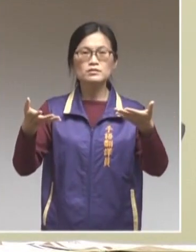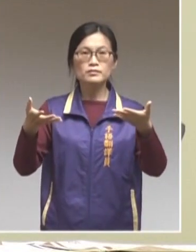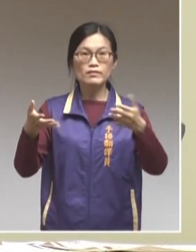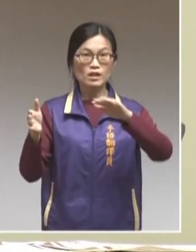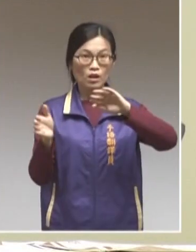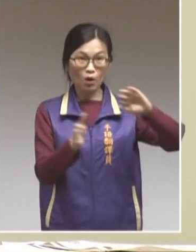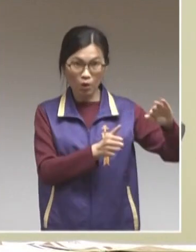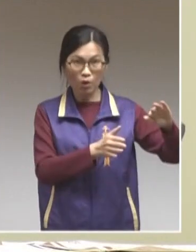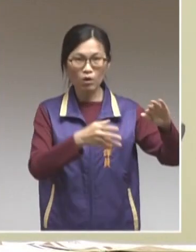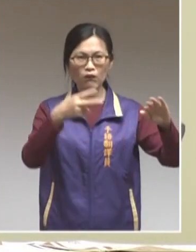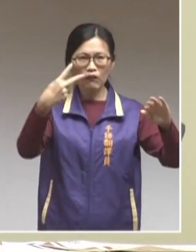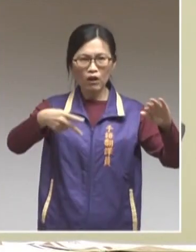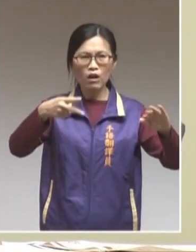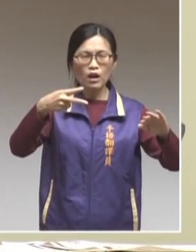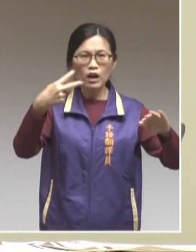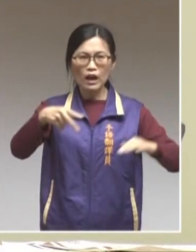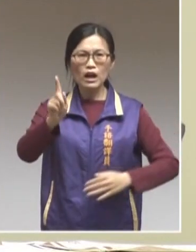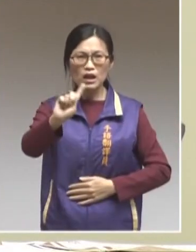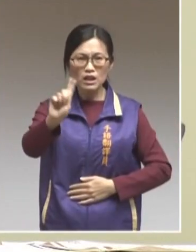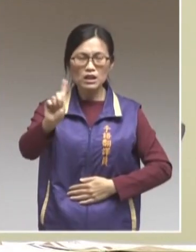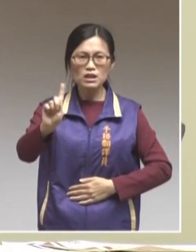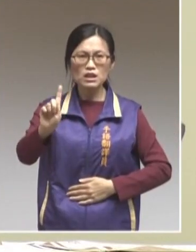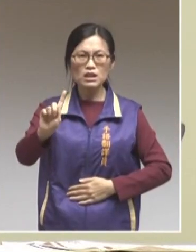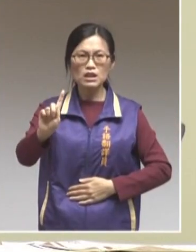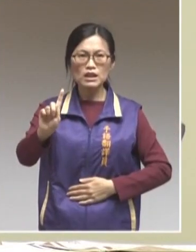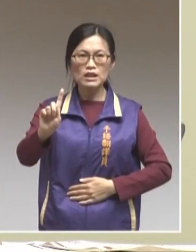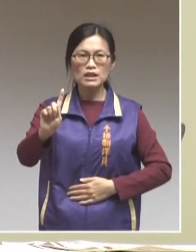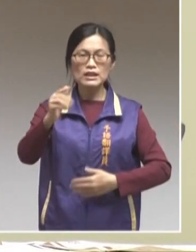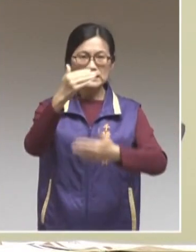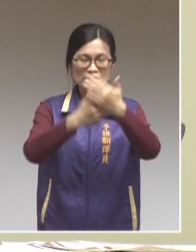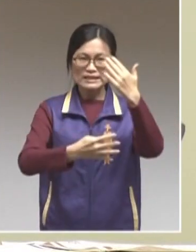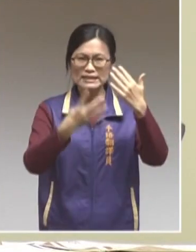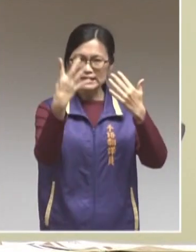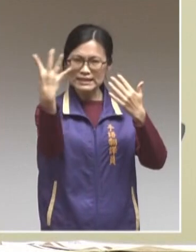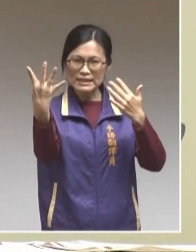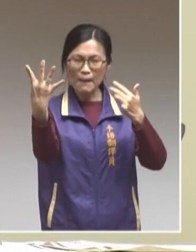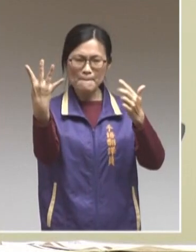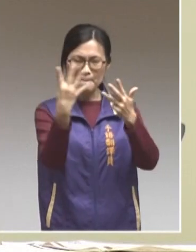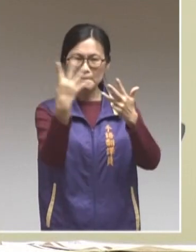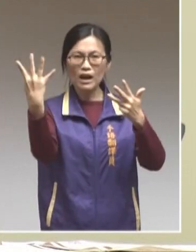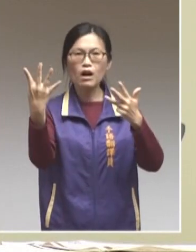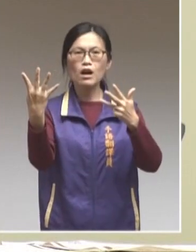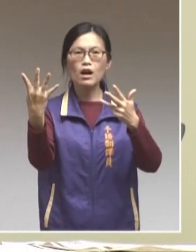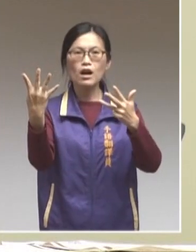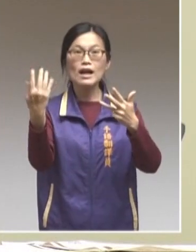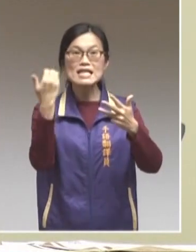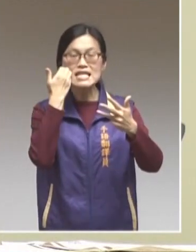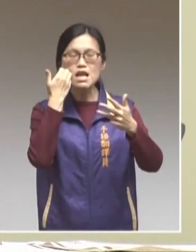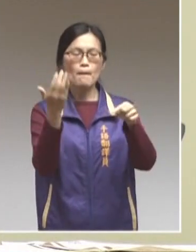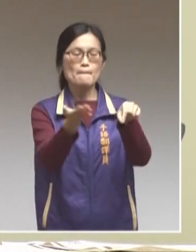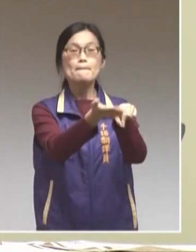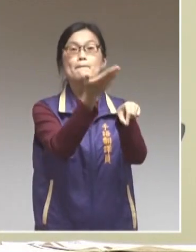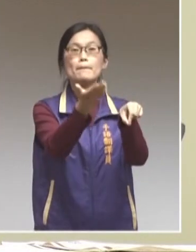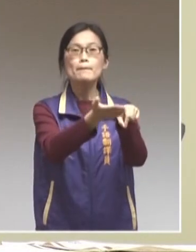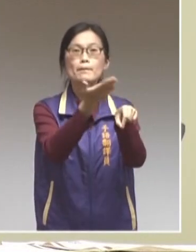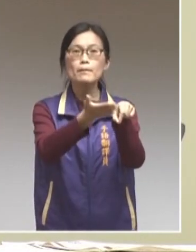另外有这个4位是属于北部的这